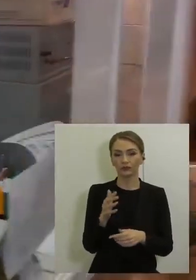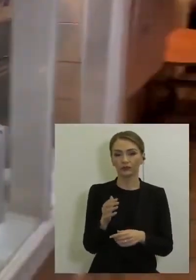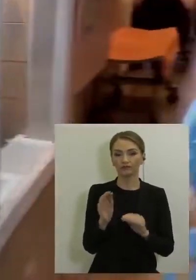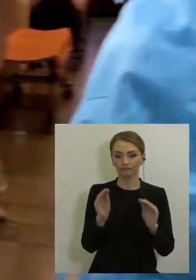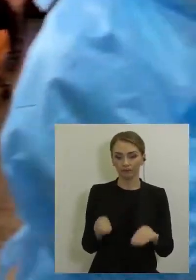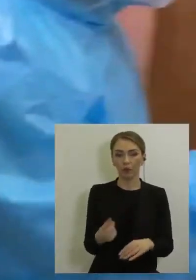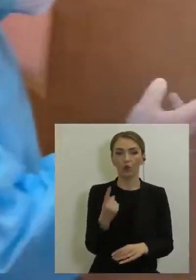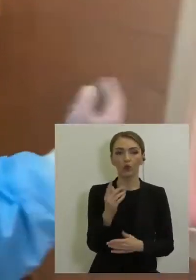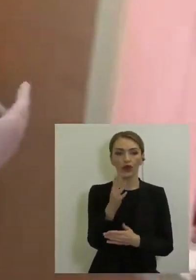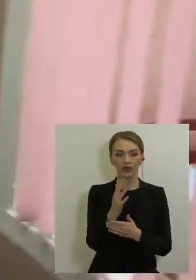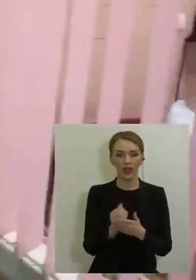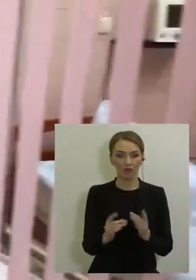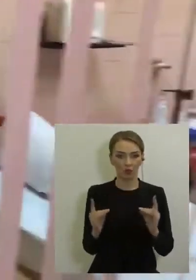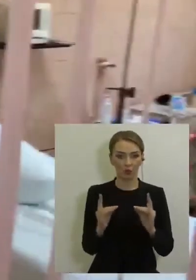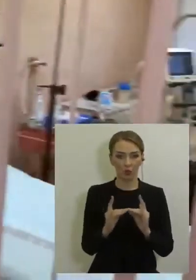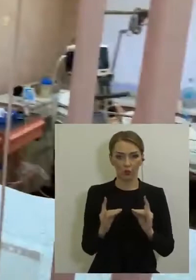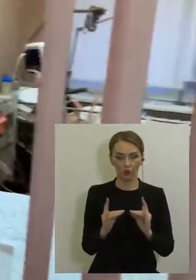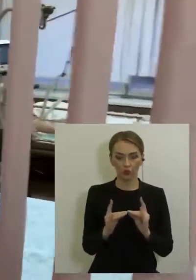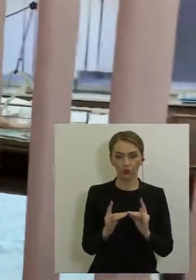резервну койку.